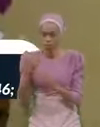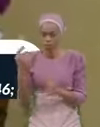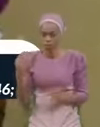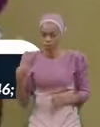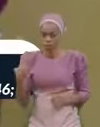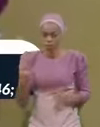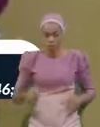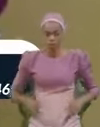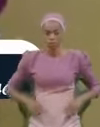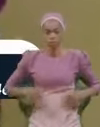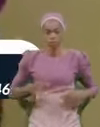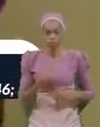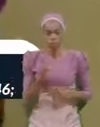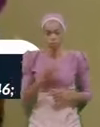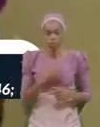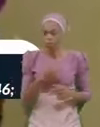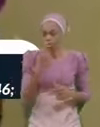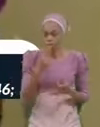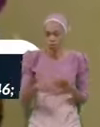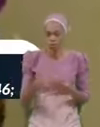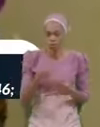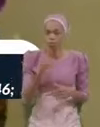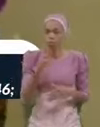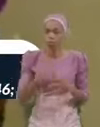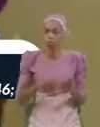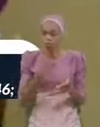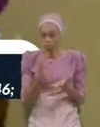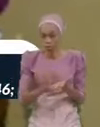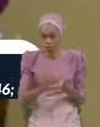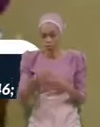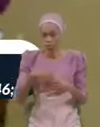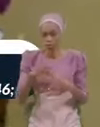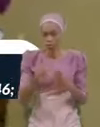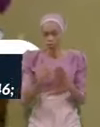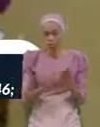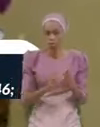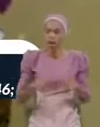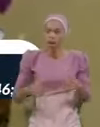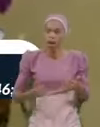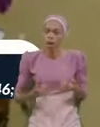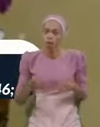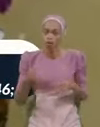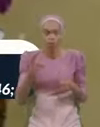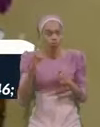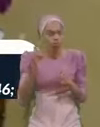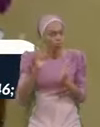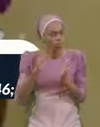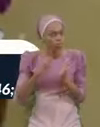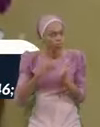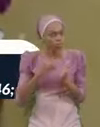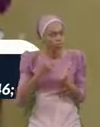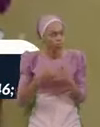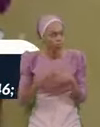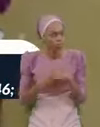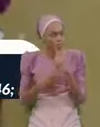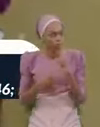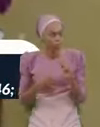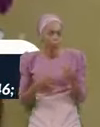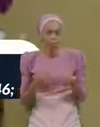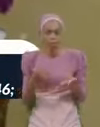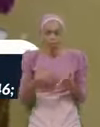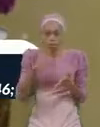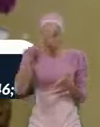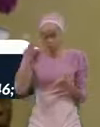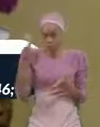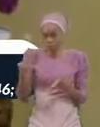vie éternelle Jésus lui dit qu'est-il écrit dans la loi qui lit-tu vous voyez cet homme un